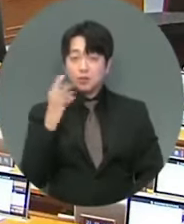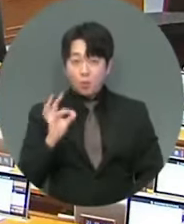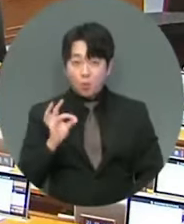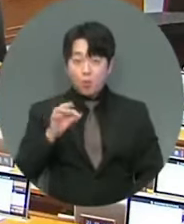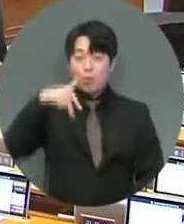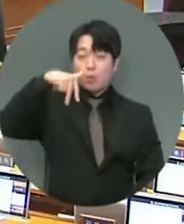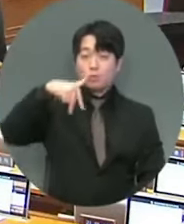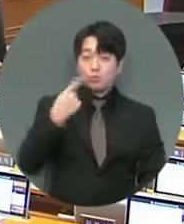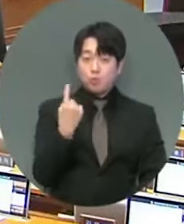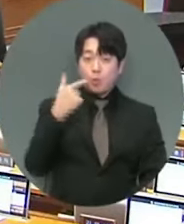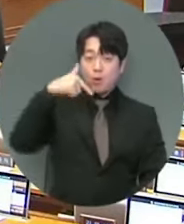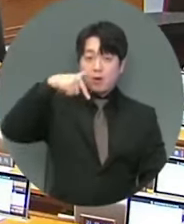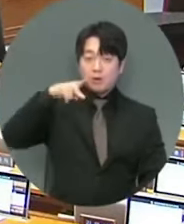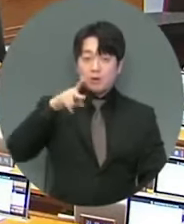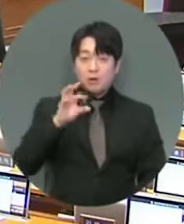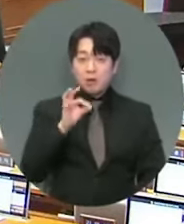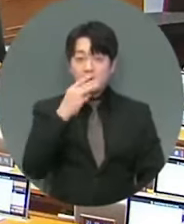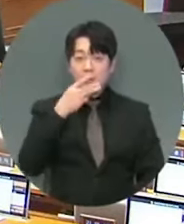조경태 의원,